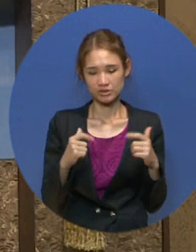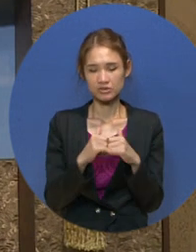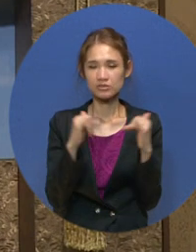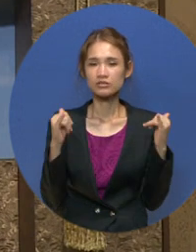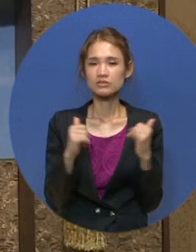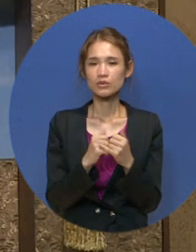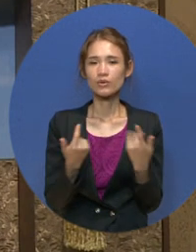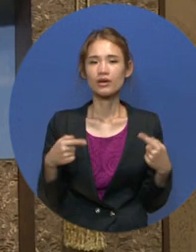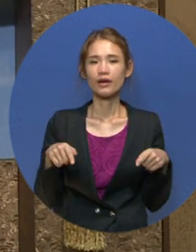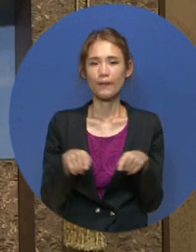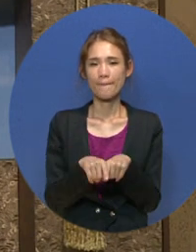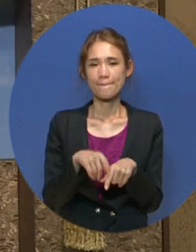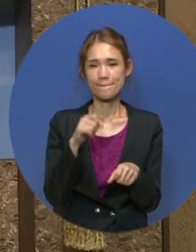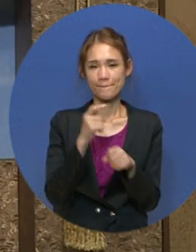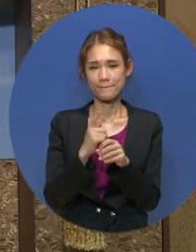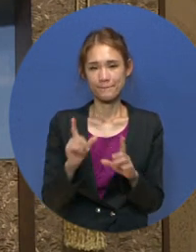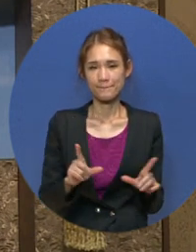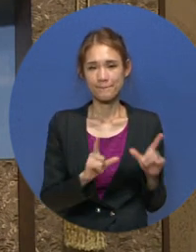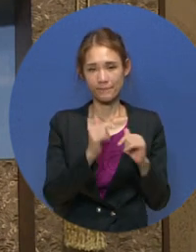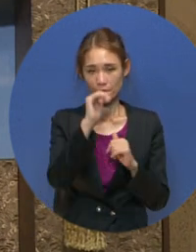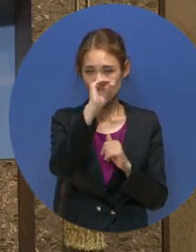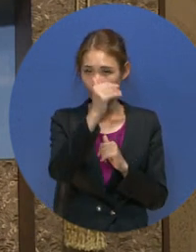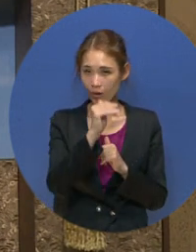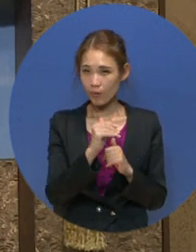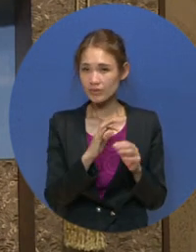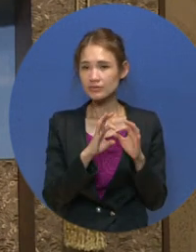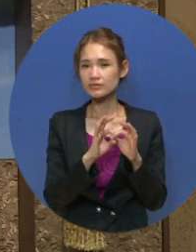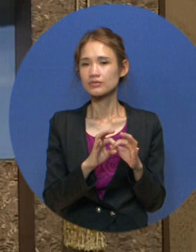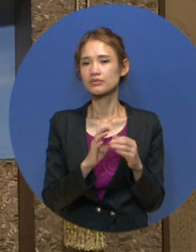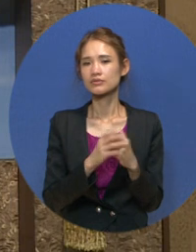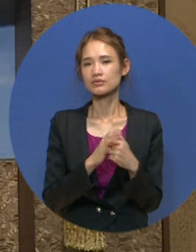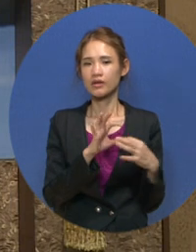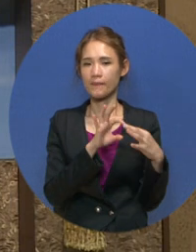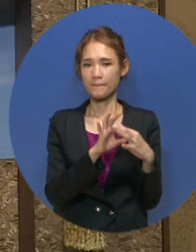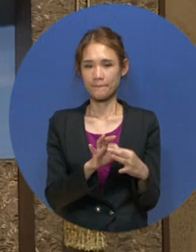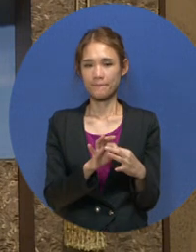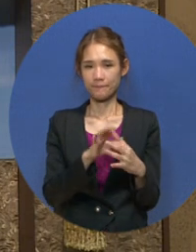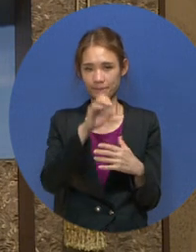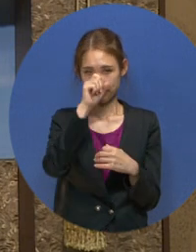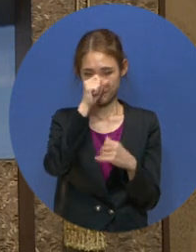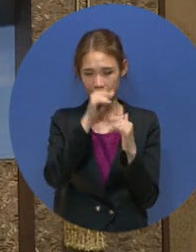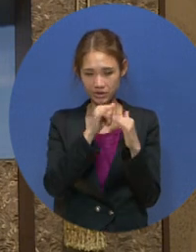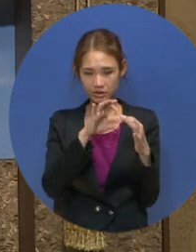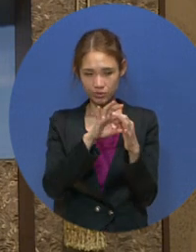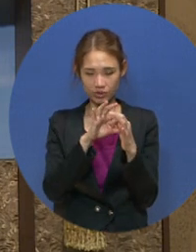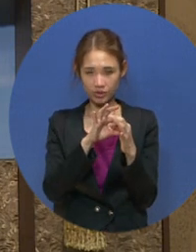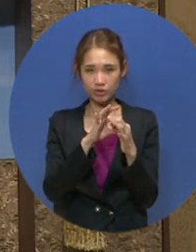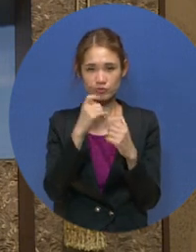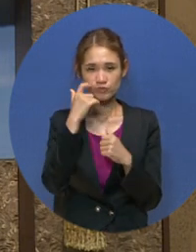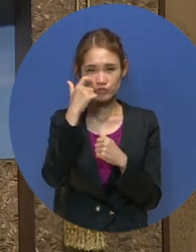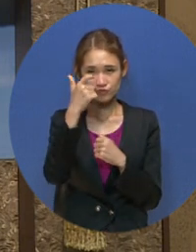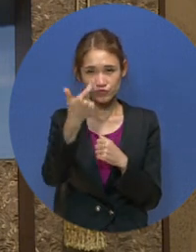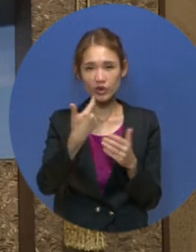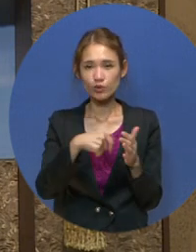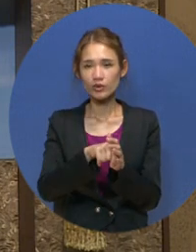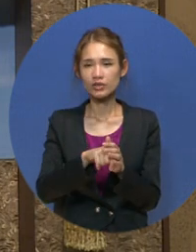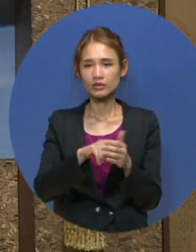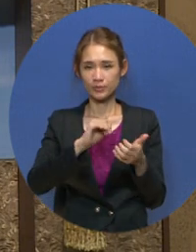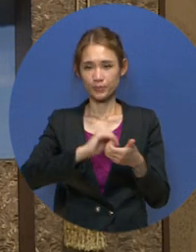함께 또 이미 살아오는 과정을 통해서 맺어진 좋은 인간관계들이 계속 유지될 수 있는 범위